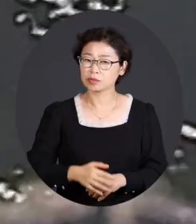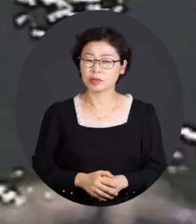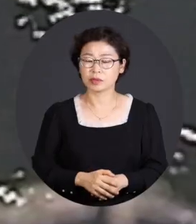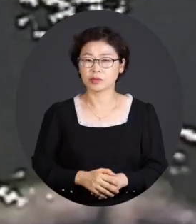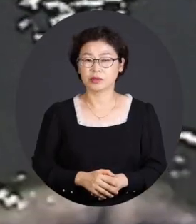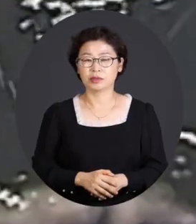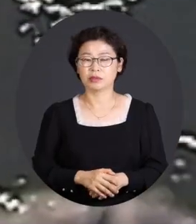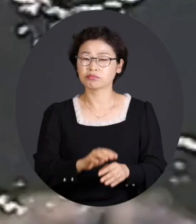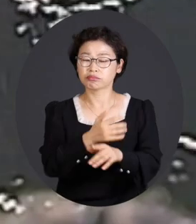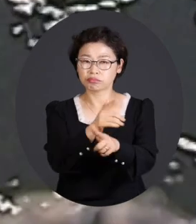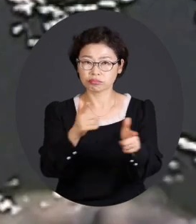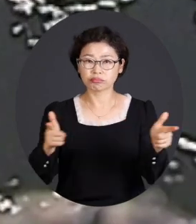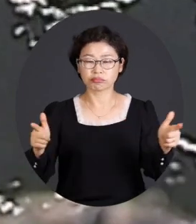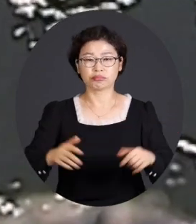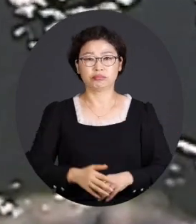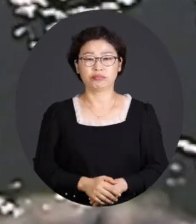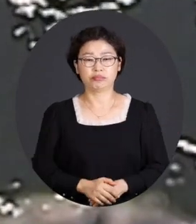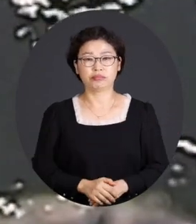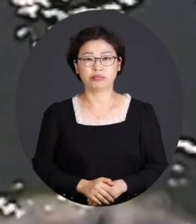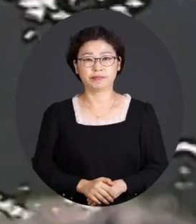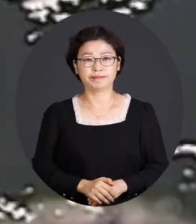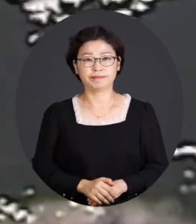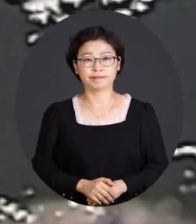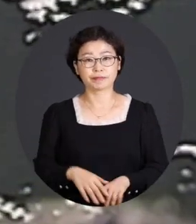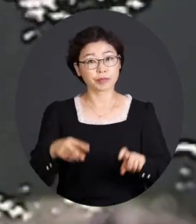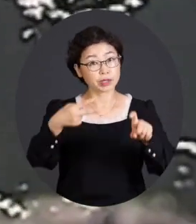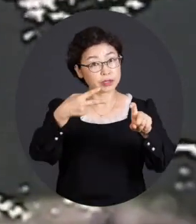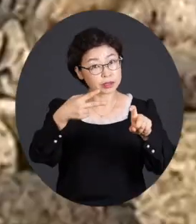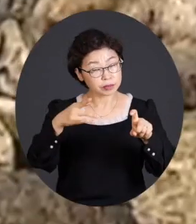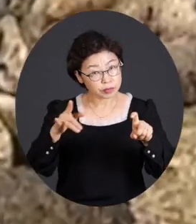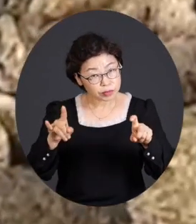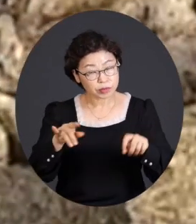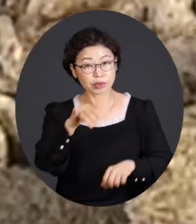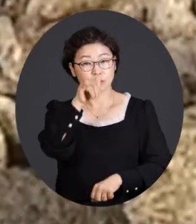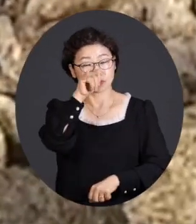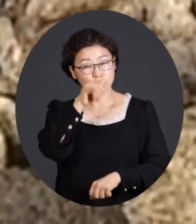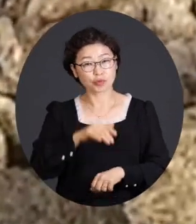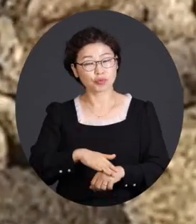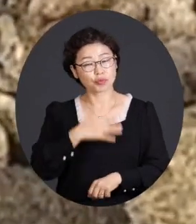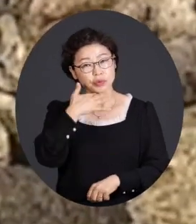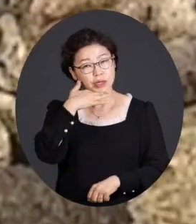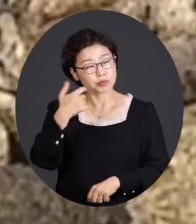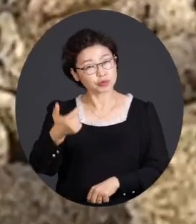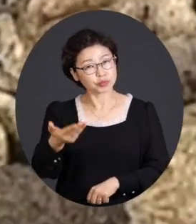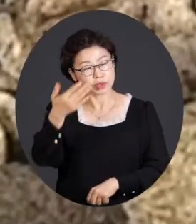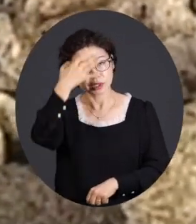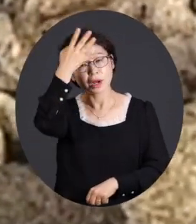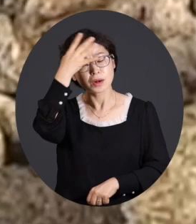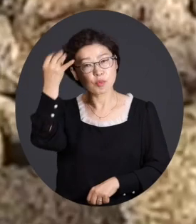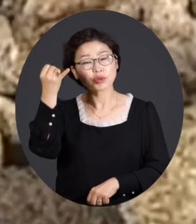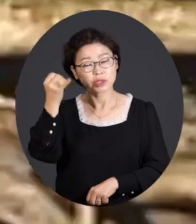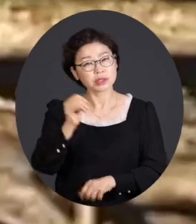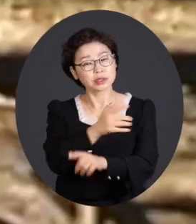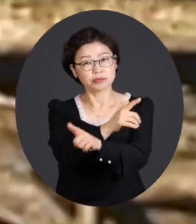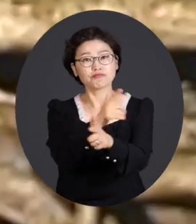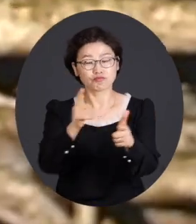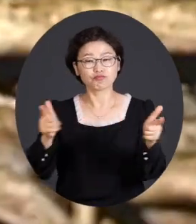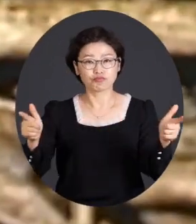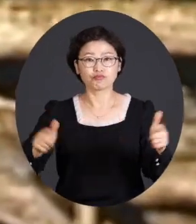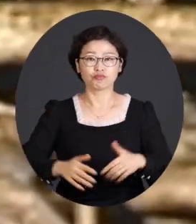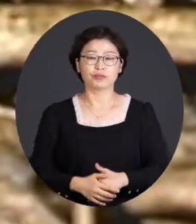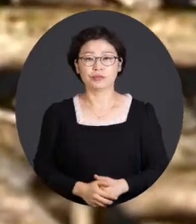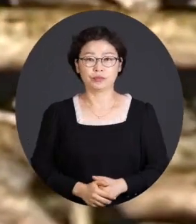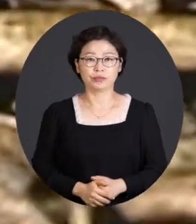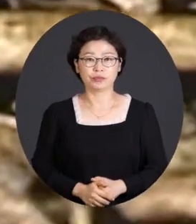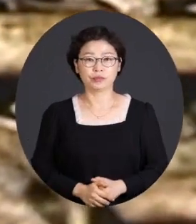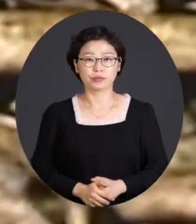연령층은 다양하게 나타나네요. 그러니까 뭐 10대 후반서부터 나이 한 60대 넘은 할머니 있는 정도까지 굉장히 다양하게